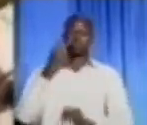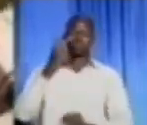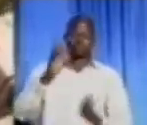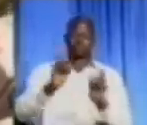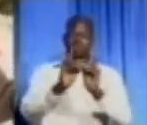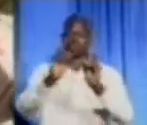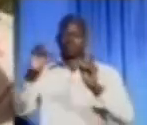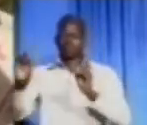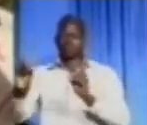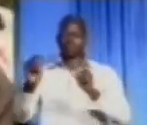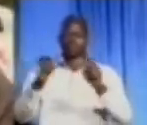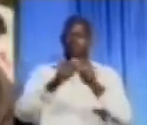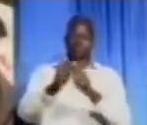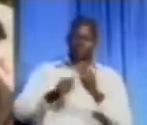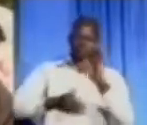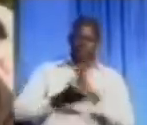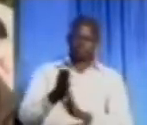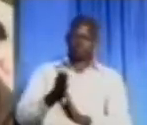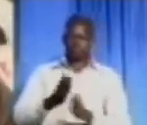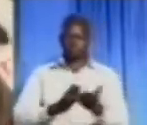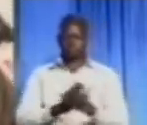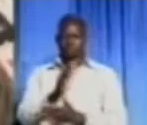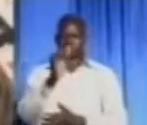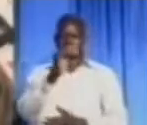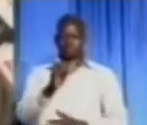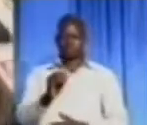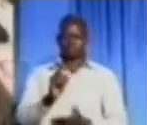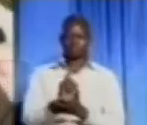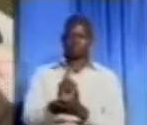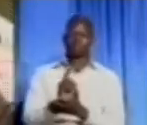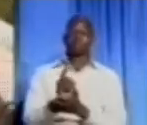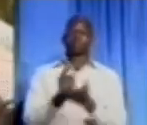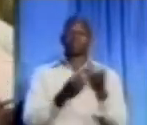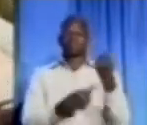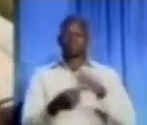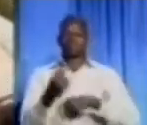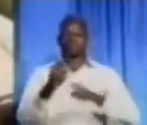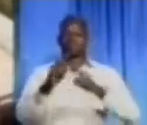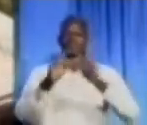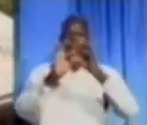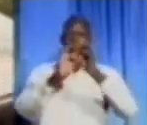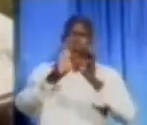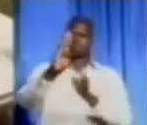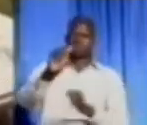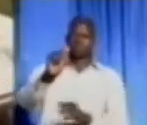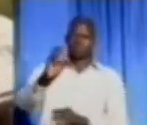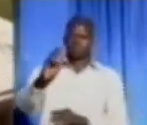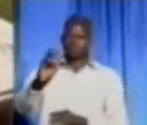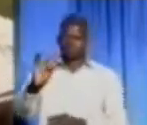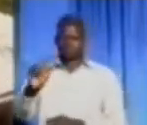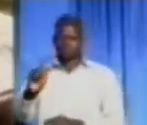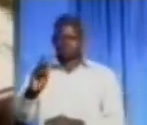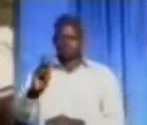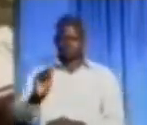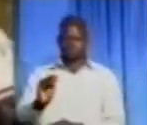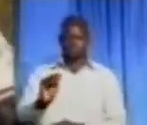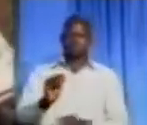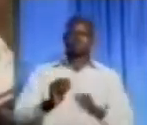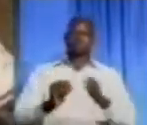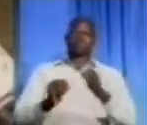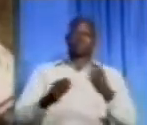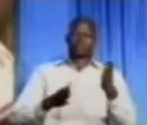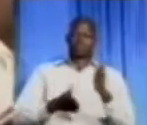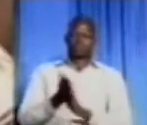lieu d'aller contourner par Ouaga. Ceux qui quittaient Bamako, Mopti, Sekou, et qui transitaient